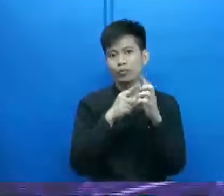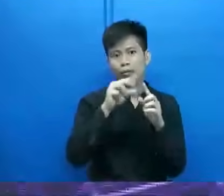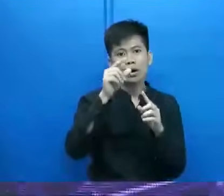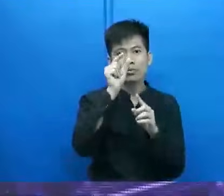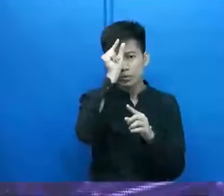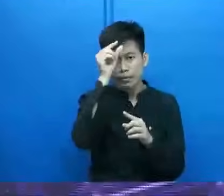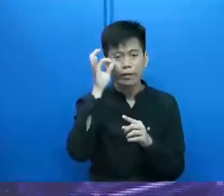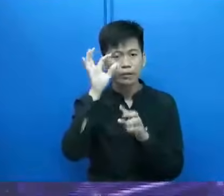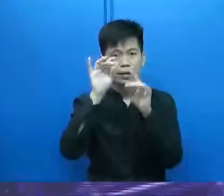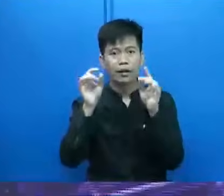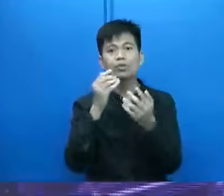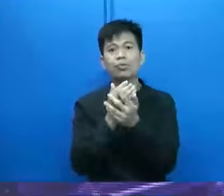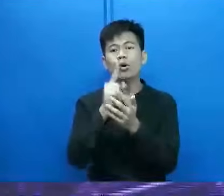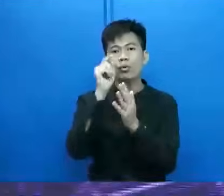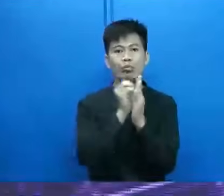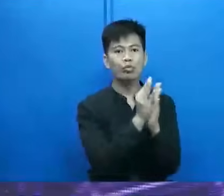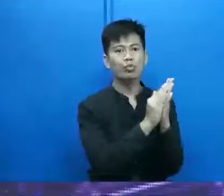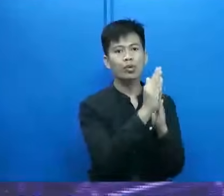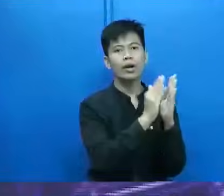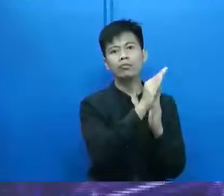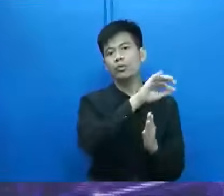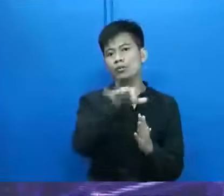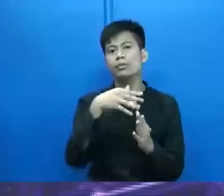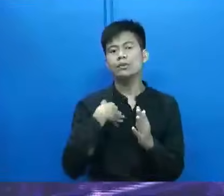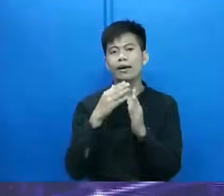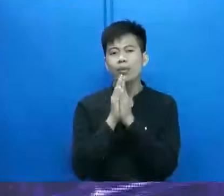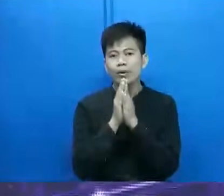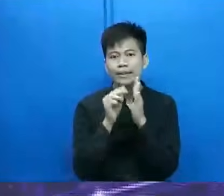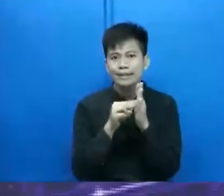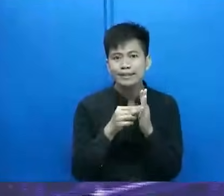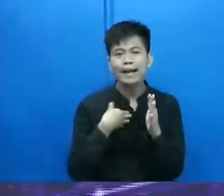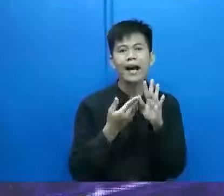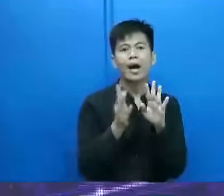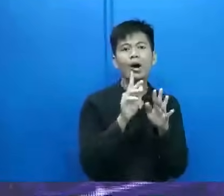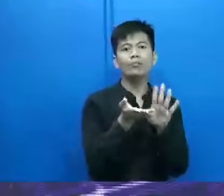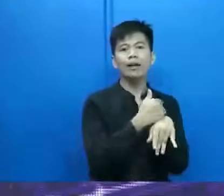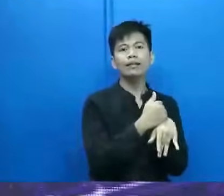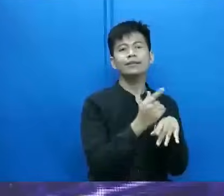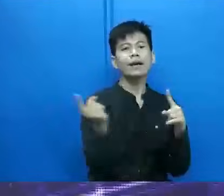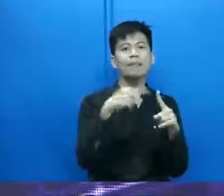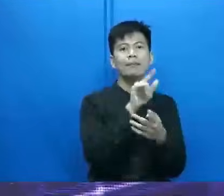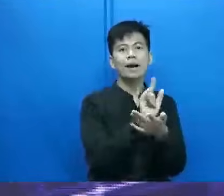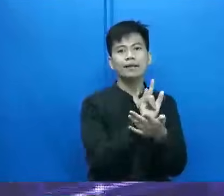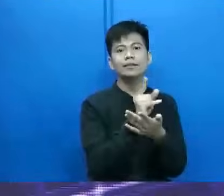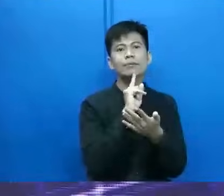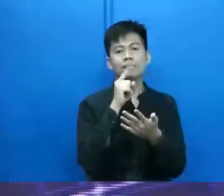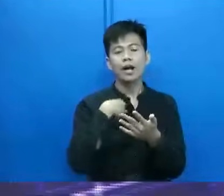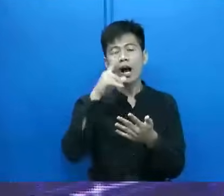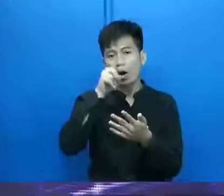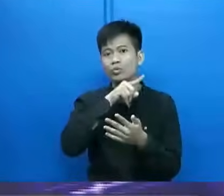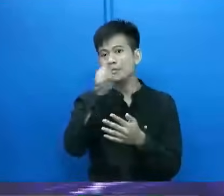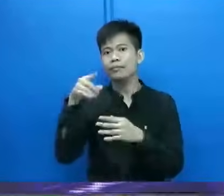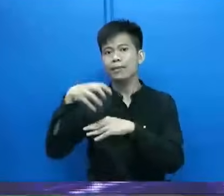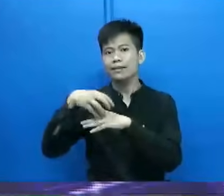Karim dan yang lainnya. Semoga Allah muliakan mereka semua. Saya mohon izin, saya harus segera kembali sampai dengan Bekasi karena saya harus berada di masjid untuk